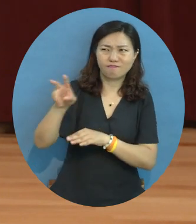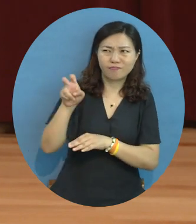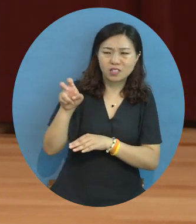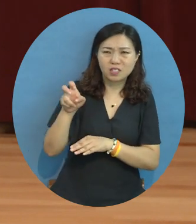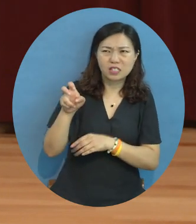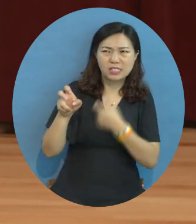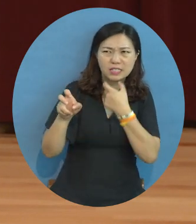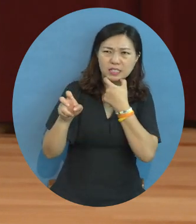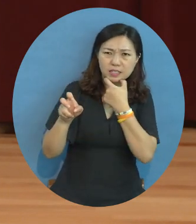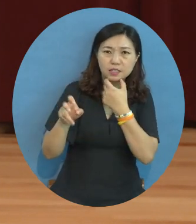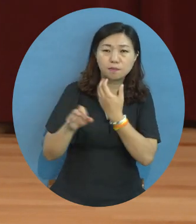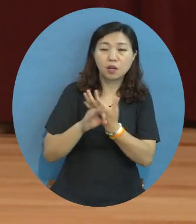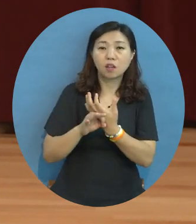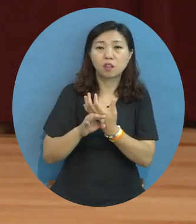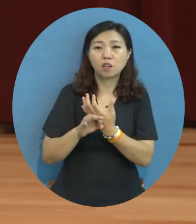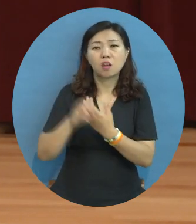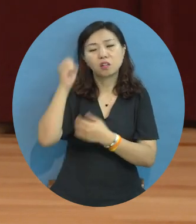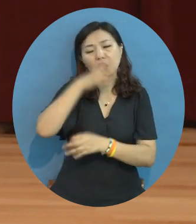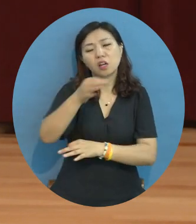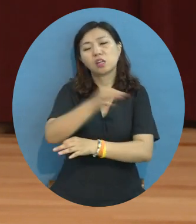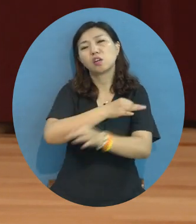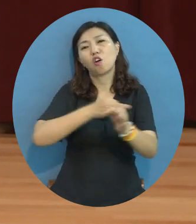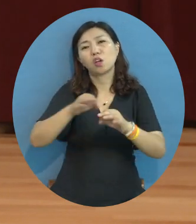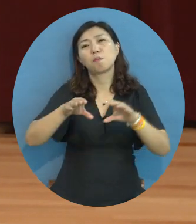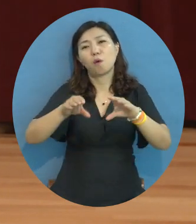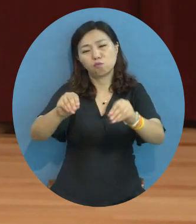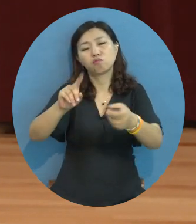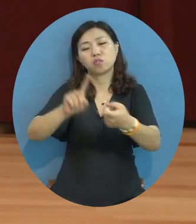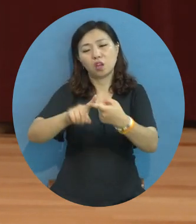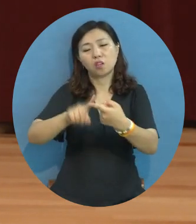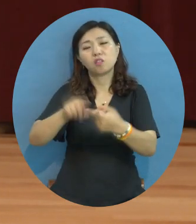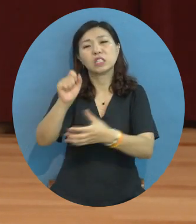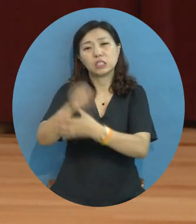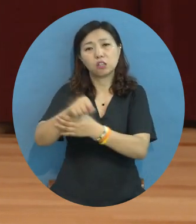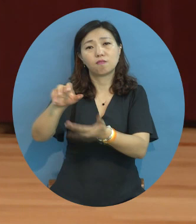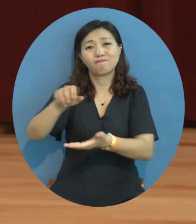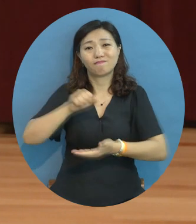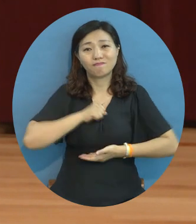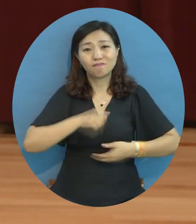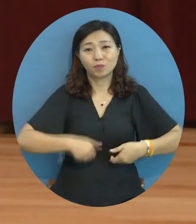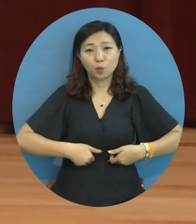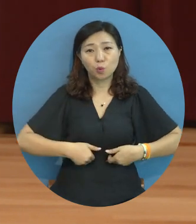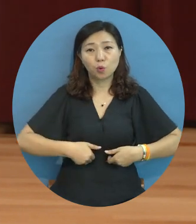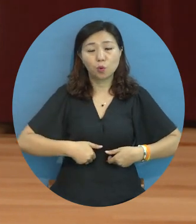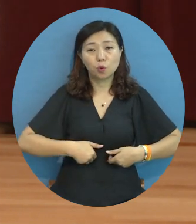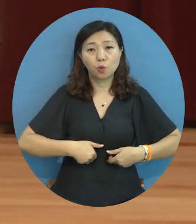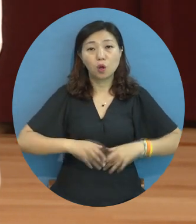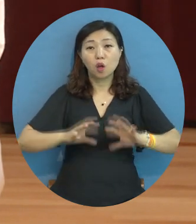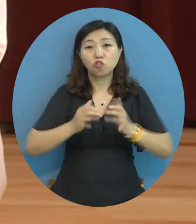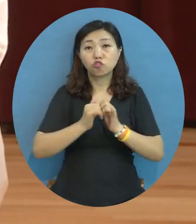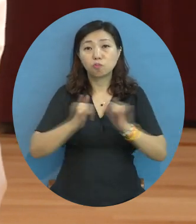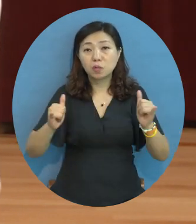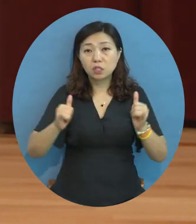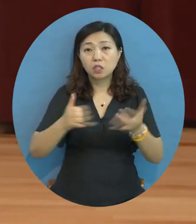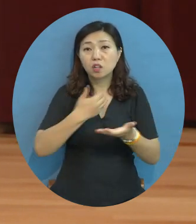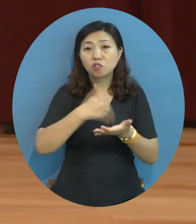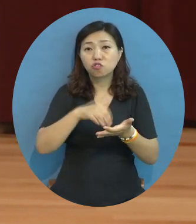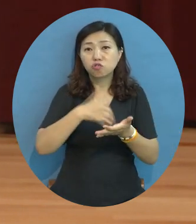북한이 꼴보기 싫으면 정체되는 것을 받아들여야 돼요. 인구가 점점 노인이